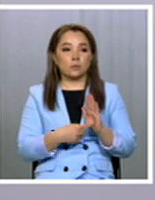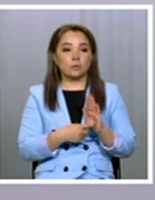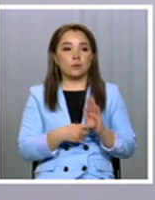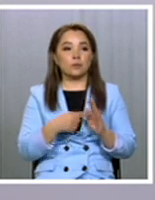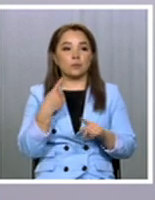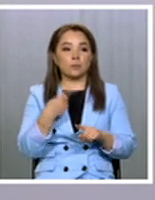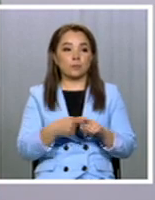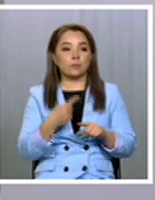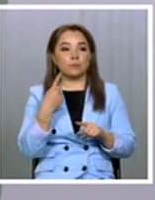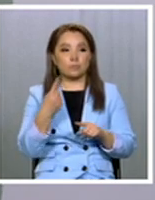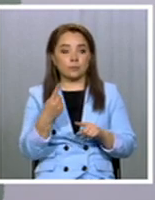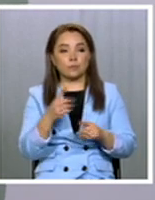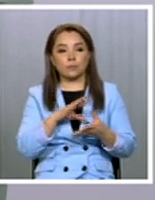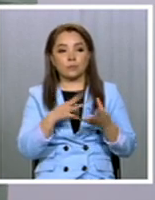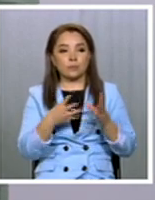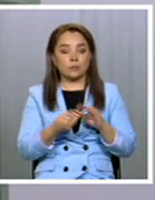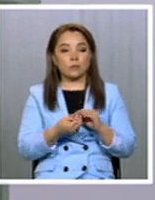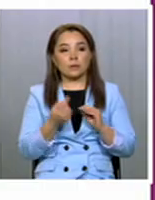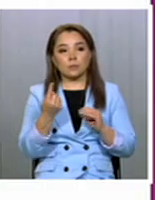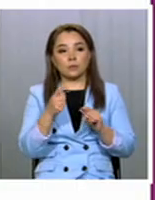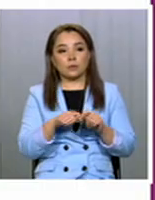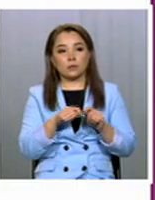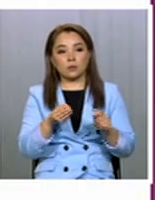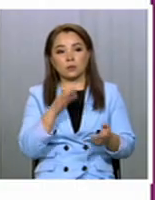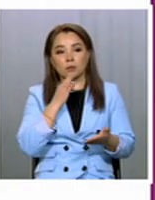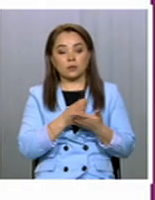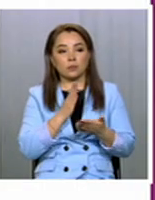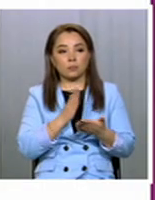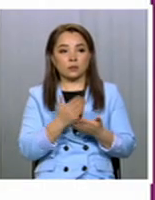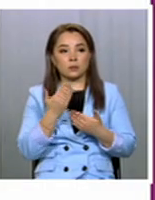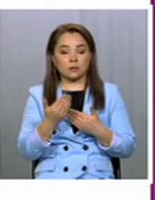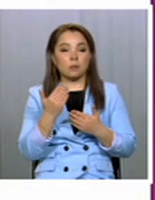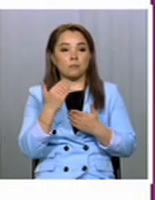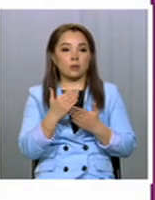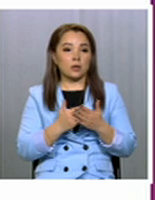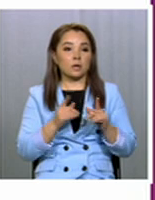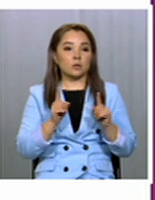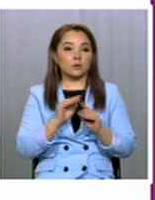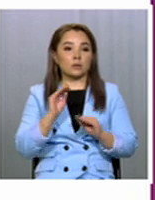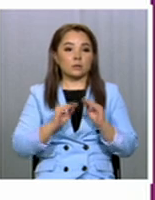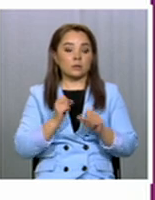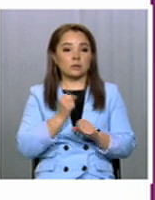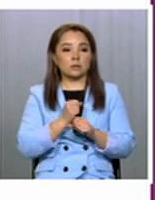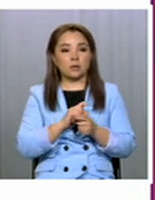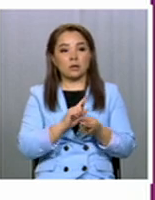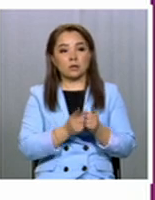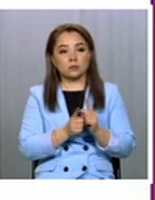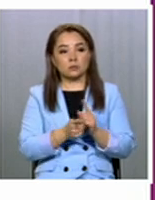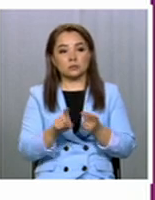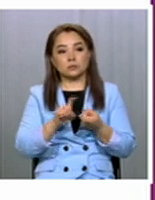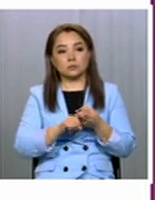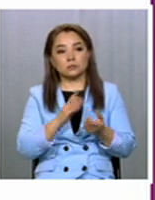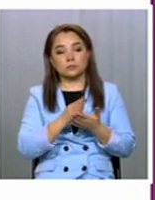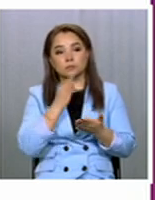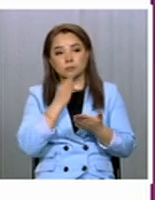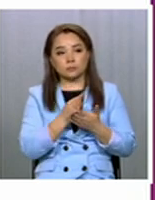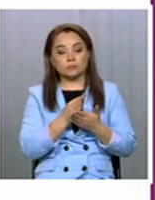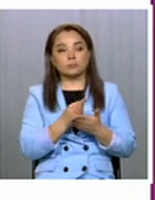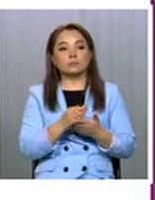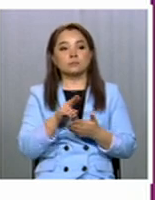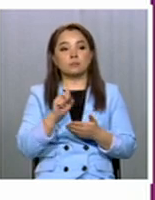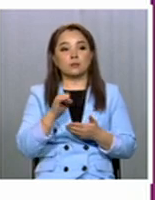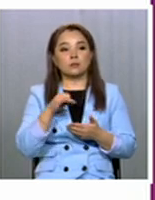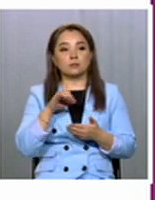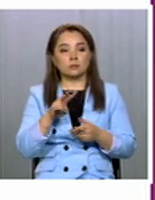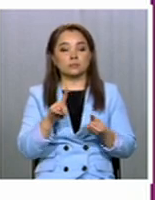қосып, барлығын бір жолға шығарамыз. Міне, бағдарламалау тіліне аудару кезінде, яғни